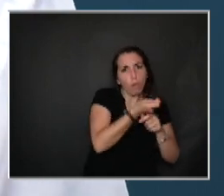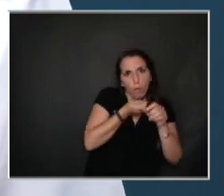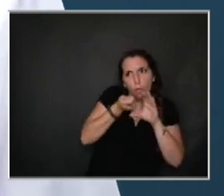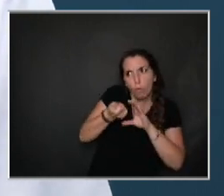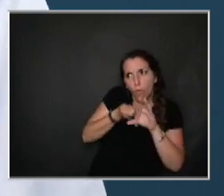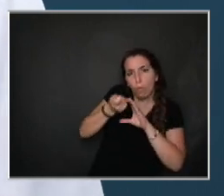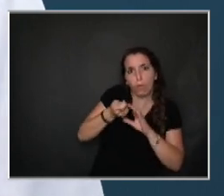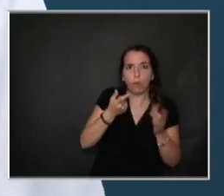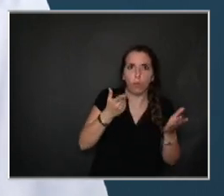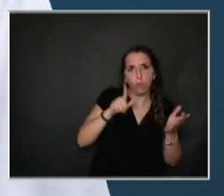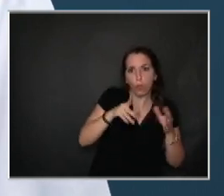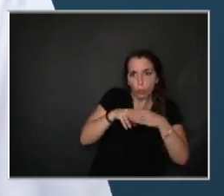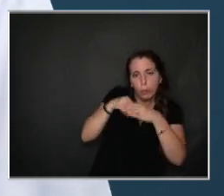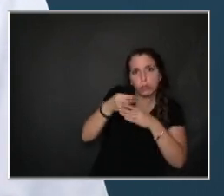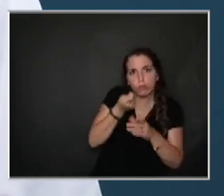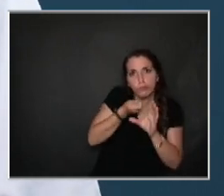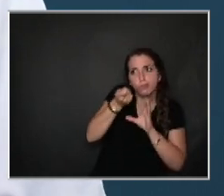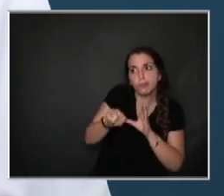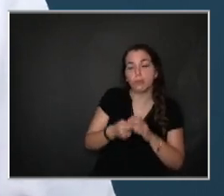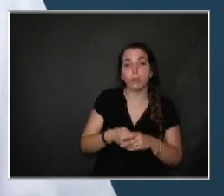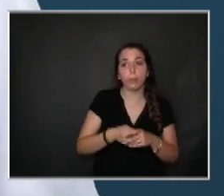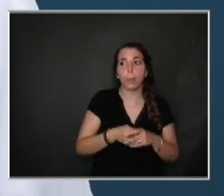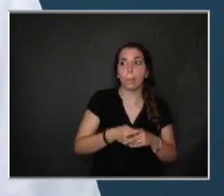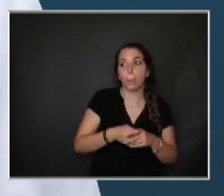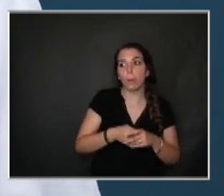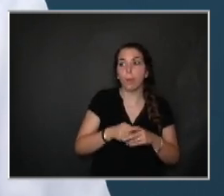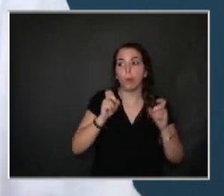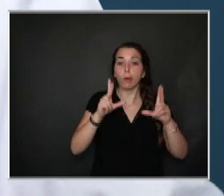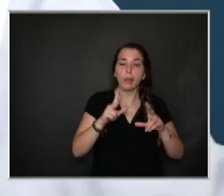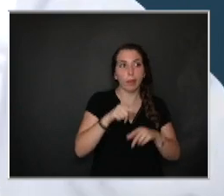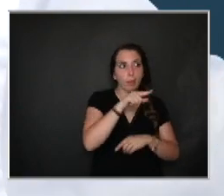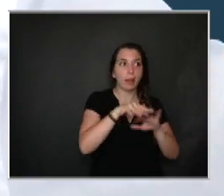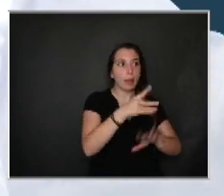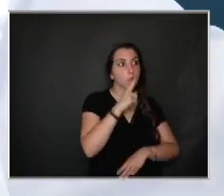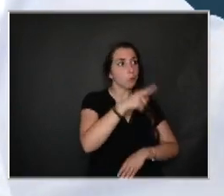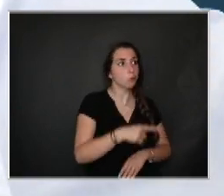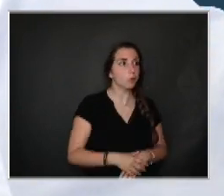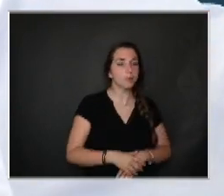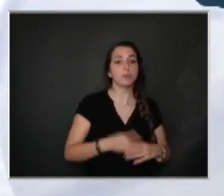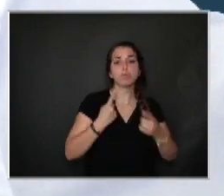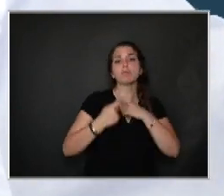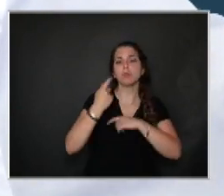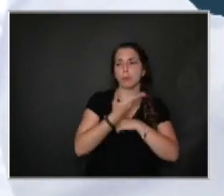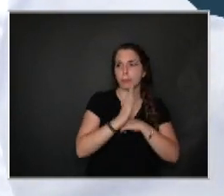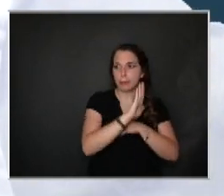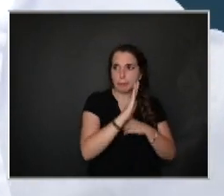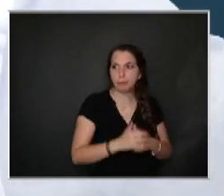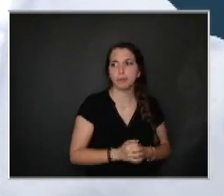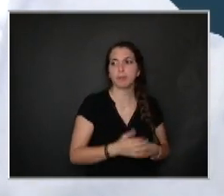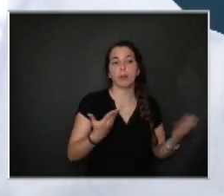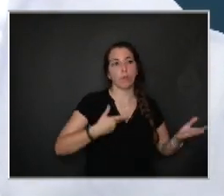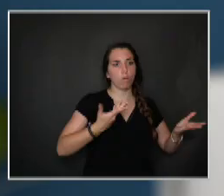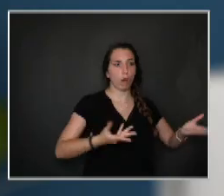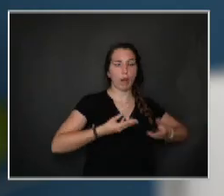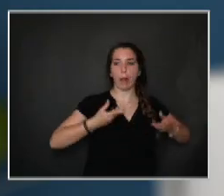mettes la main à la poche. » Bon, et il lui a donné 15 jours. Au bout de 15 jours, le Laurent, il arrive avec une foule de veuves et d'orphelins. Et il dit « Voilà